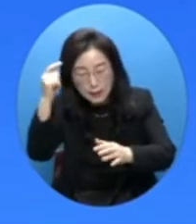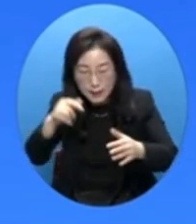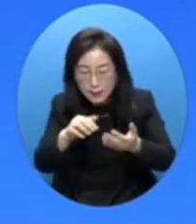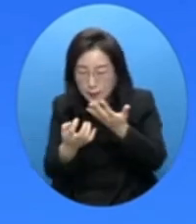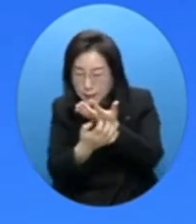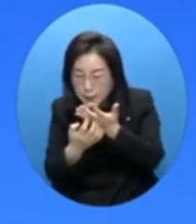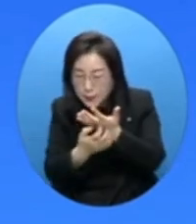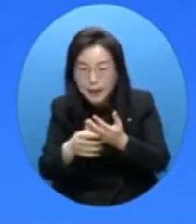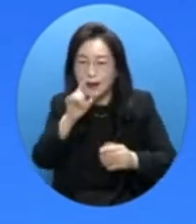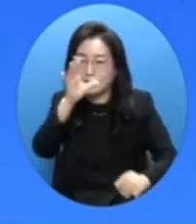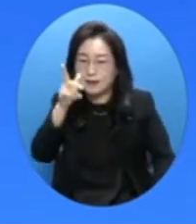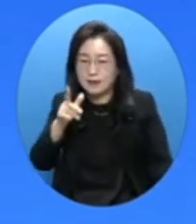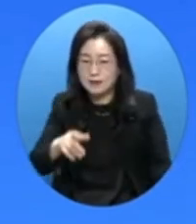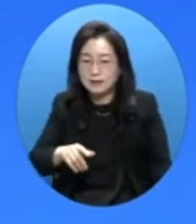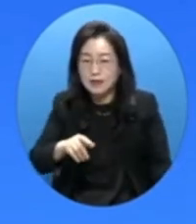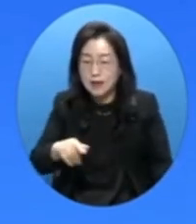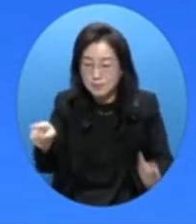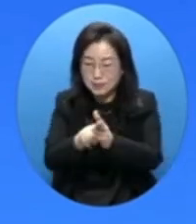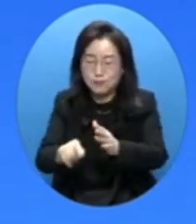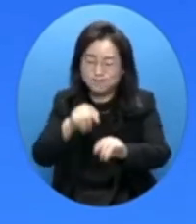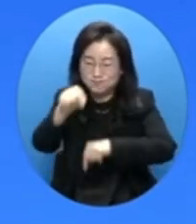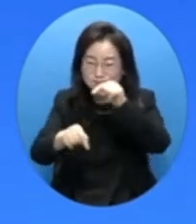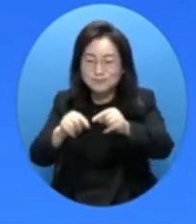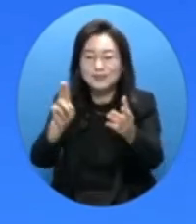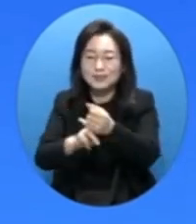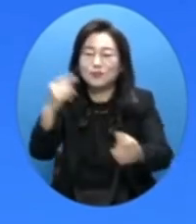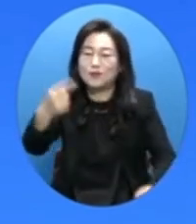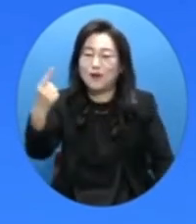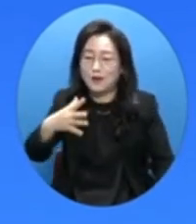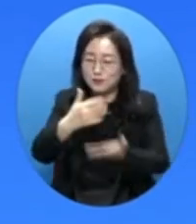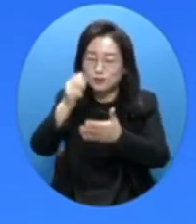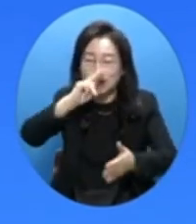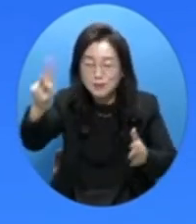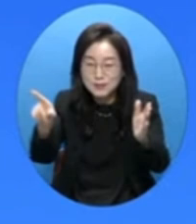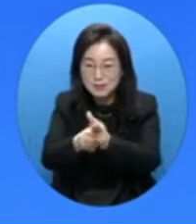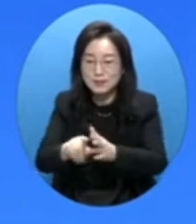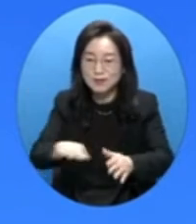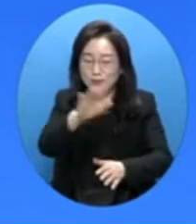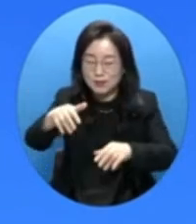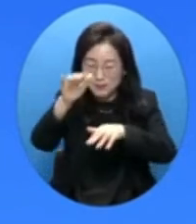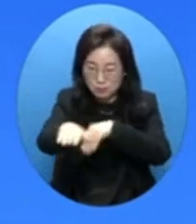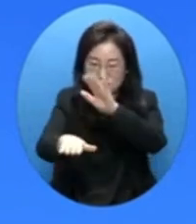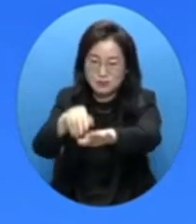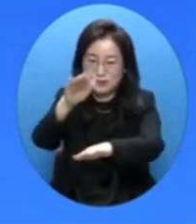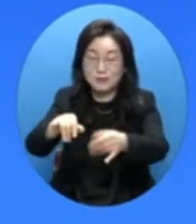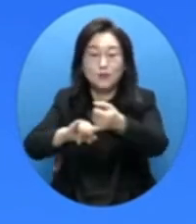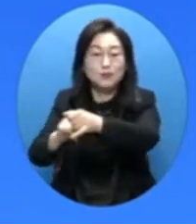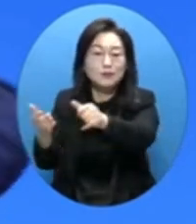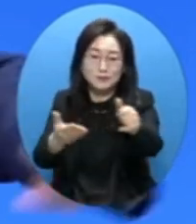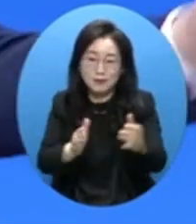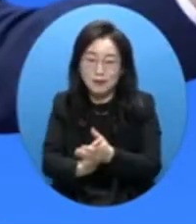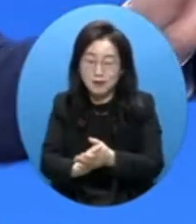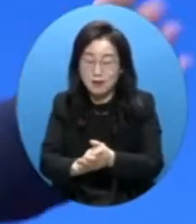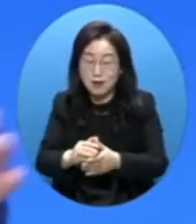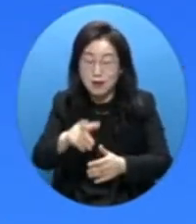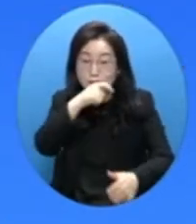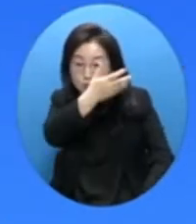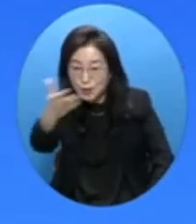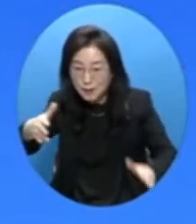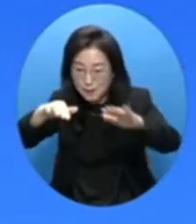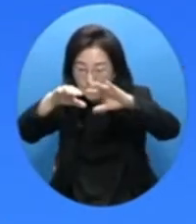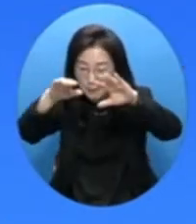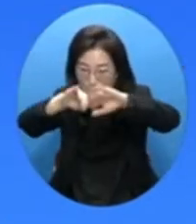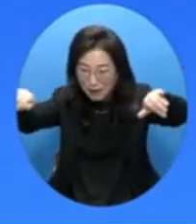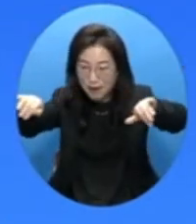아닙니다 믿고 나갈 때 기적은 일어나는 것입니다 주여 믿습니다 우린 전진해야 될 것입니다 그때 요단이 갈라지는 것입니다